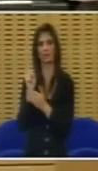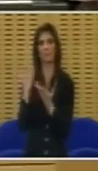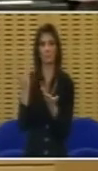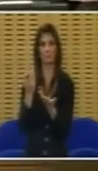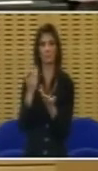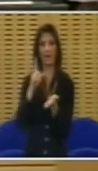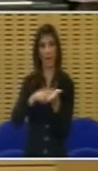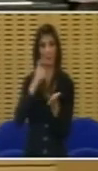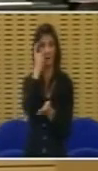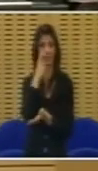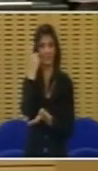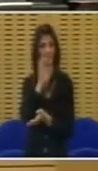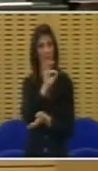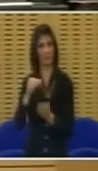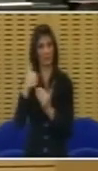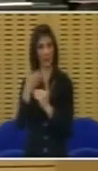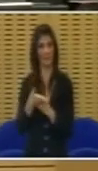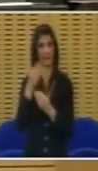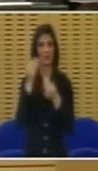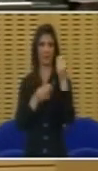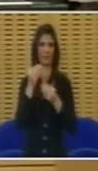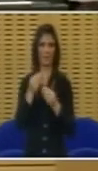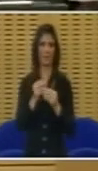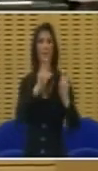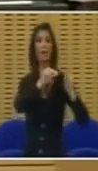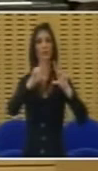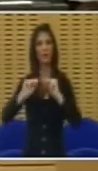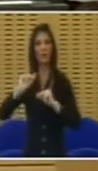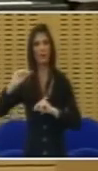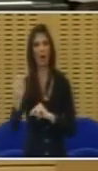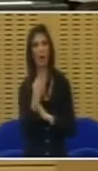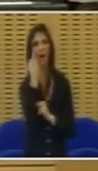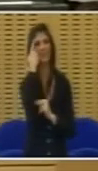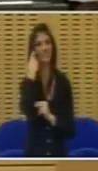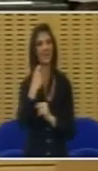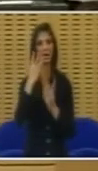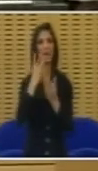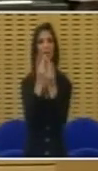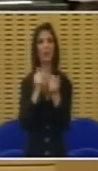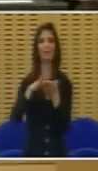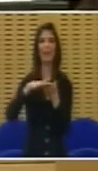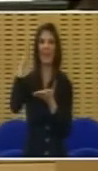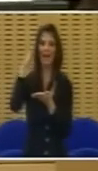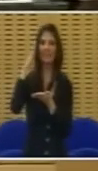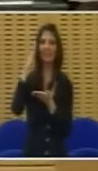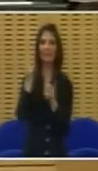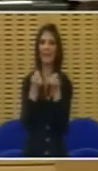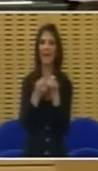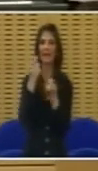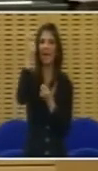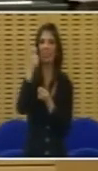Οι εποπτικές αρχές γνώριζαν επίσης για τους διατραπεζικούς δανεισμούς της Λαϊκής που από το